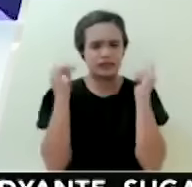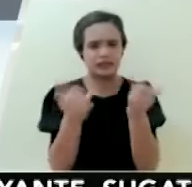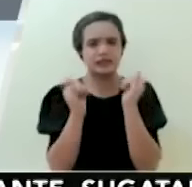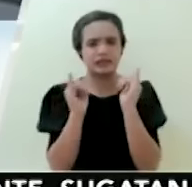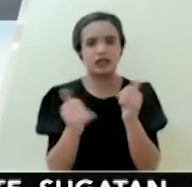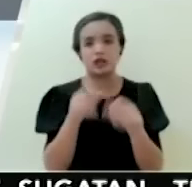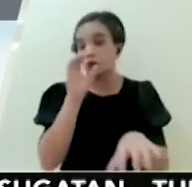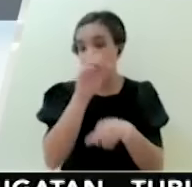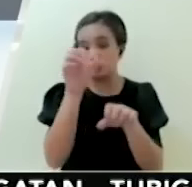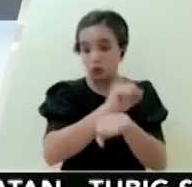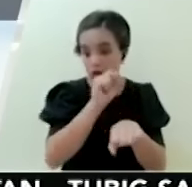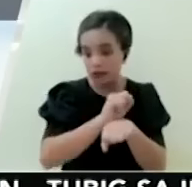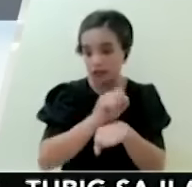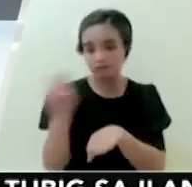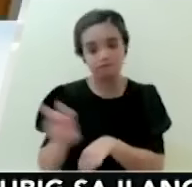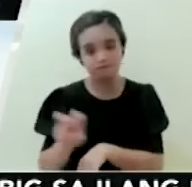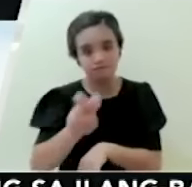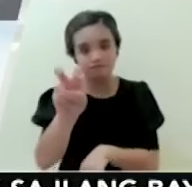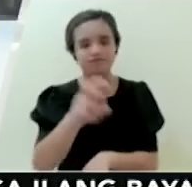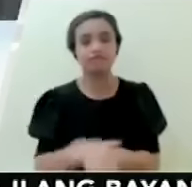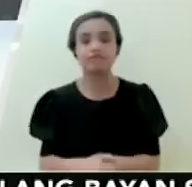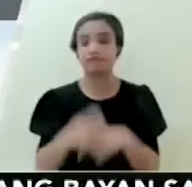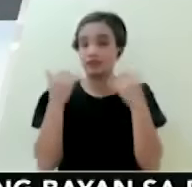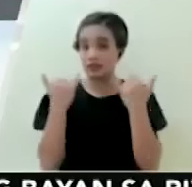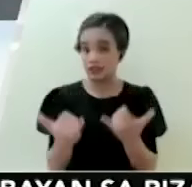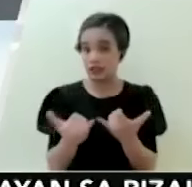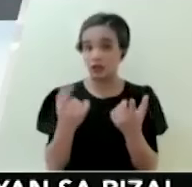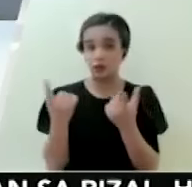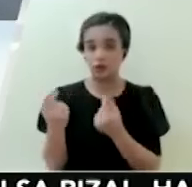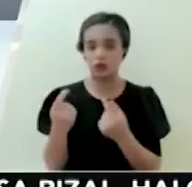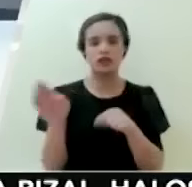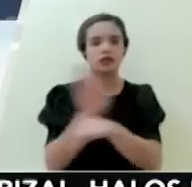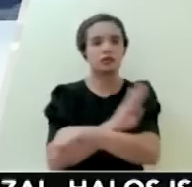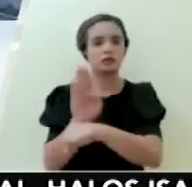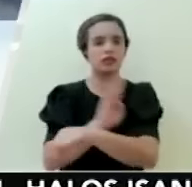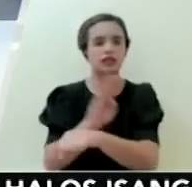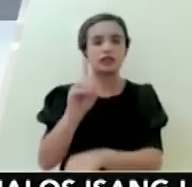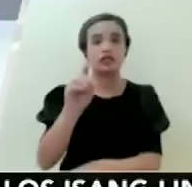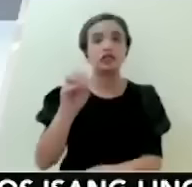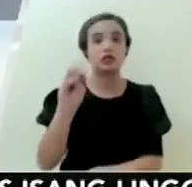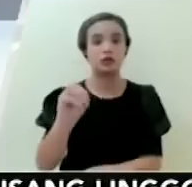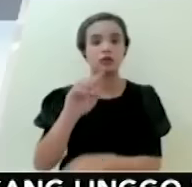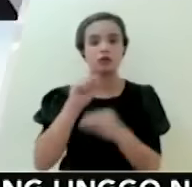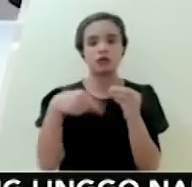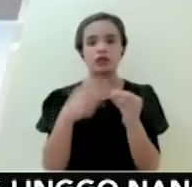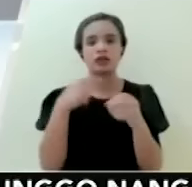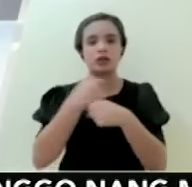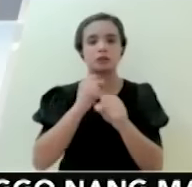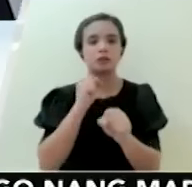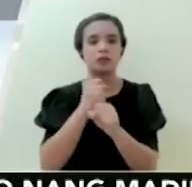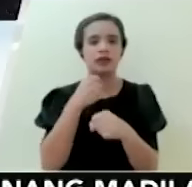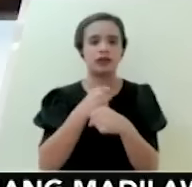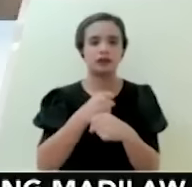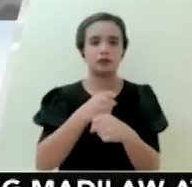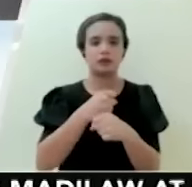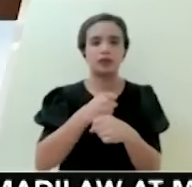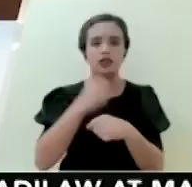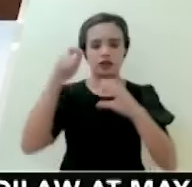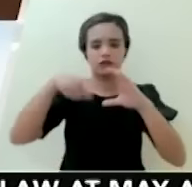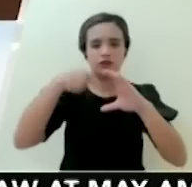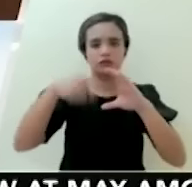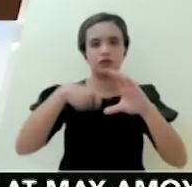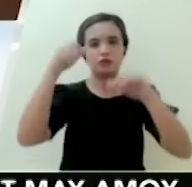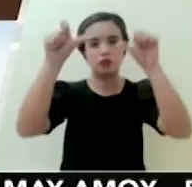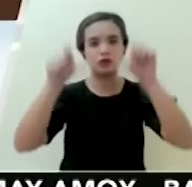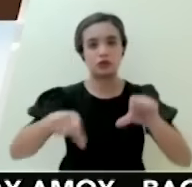also. Sa ngayon, nagpapakabisi si Dominic sa paggawa ng content para sa social media at